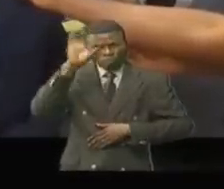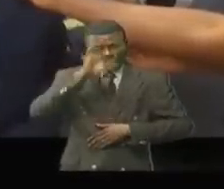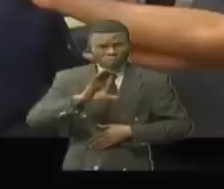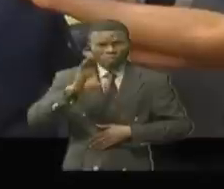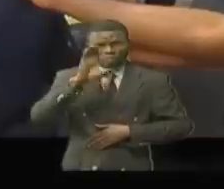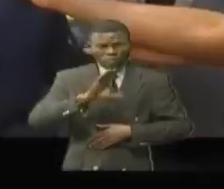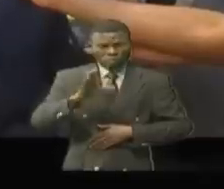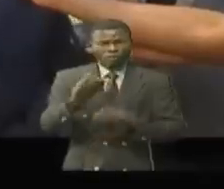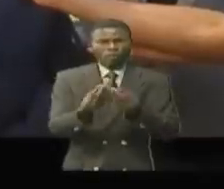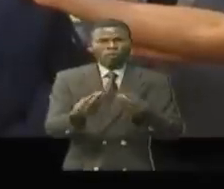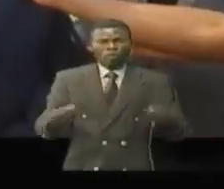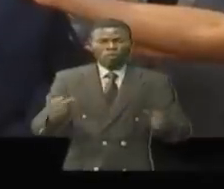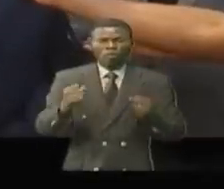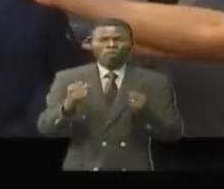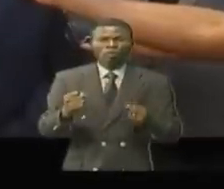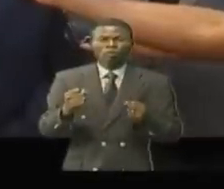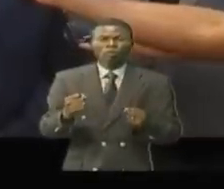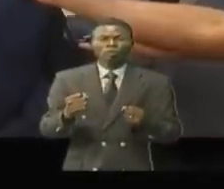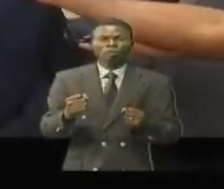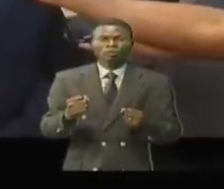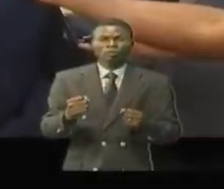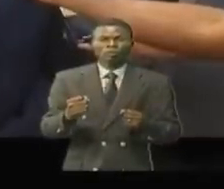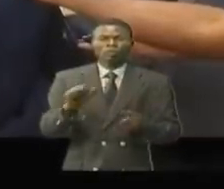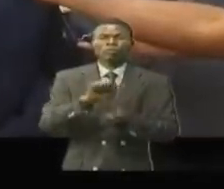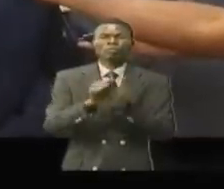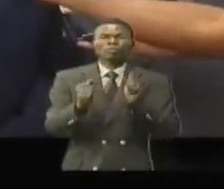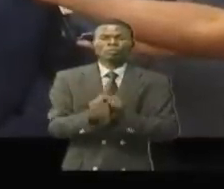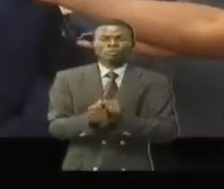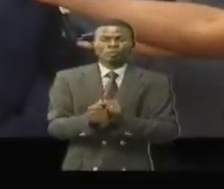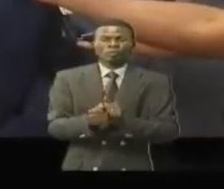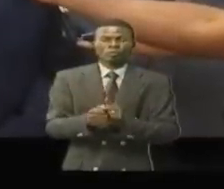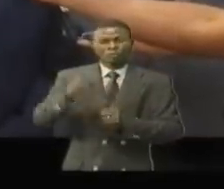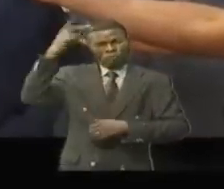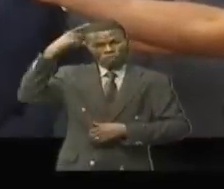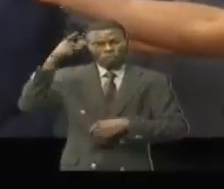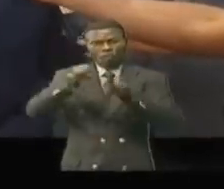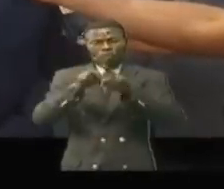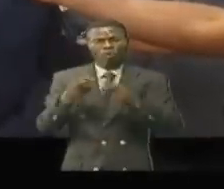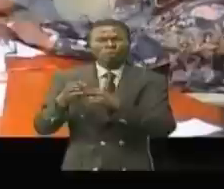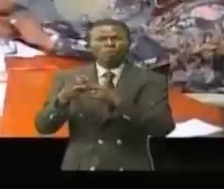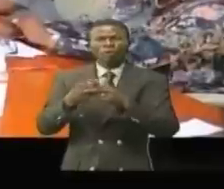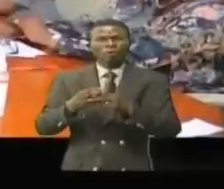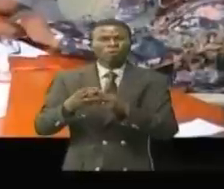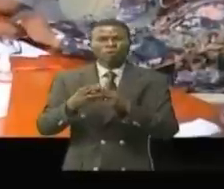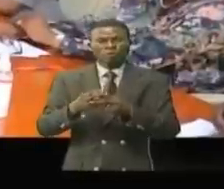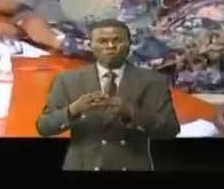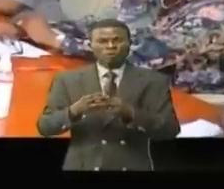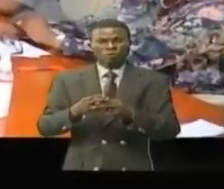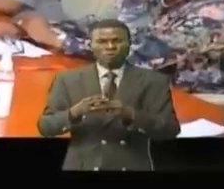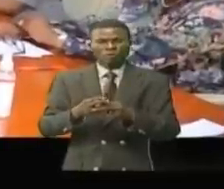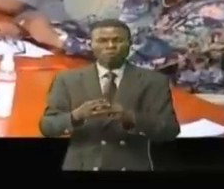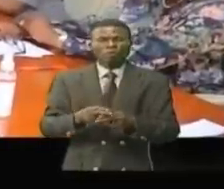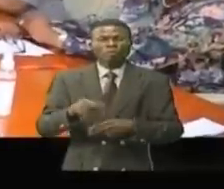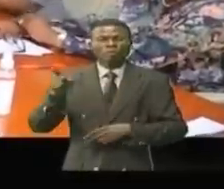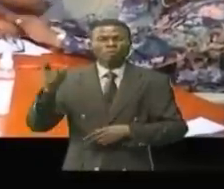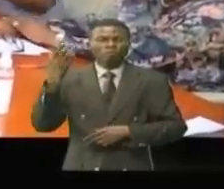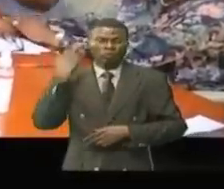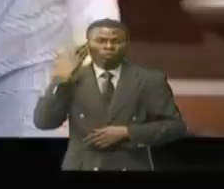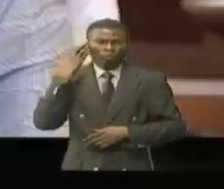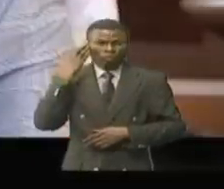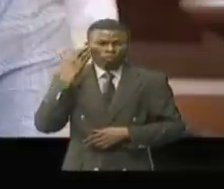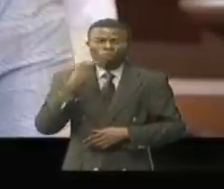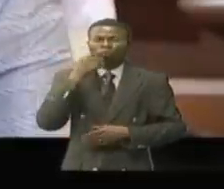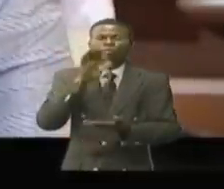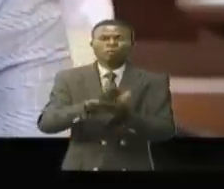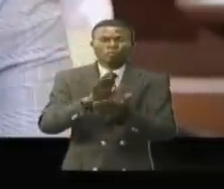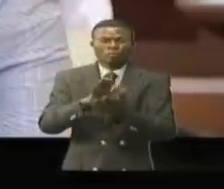une solution durable aux défis politiques et sécuritaires. Claude Ibalanqui et Colomba se félicite de